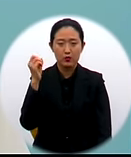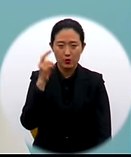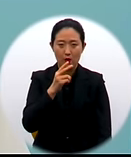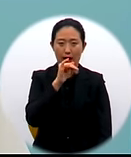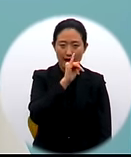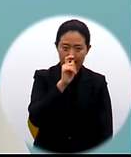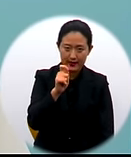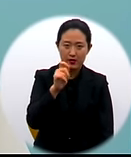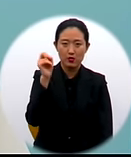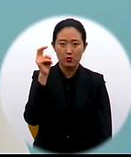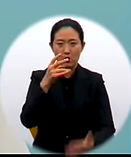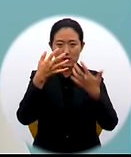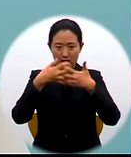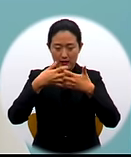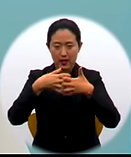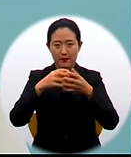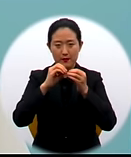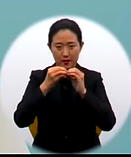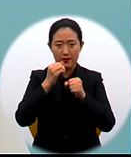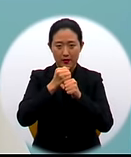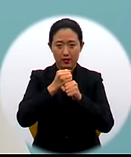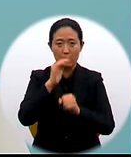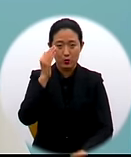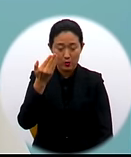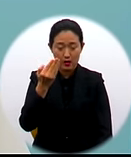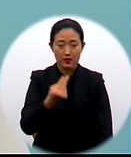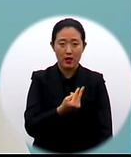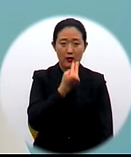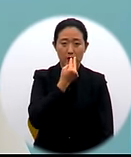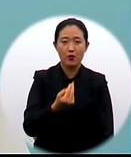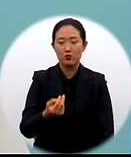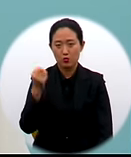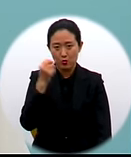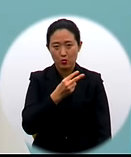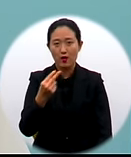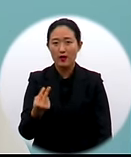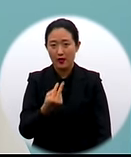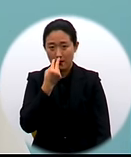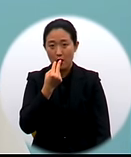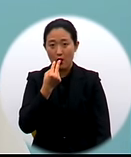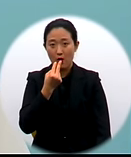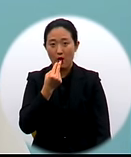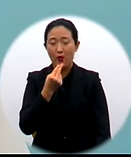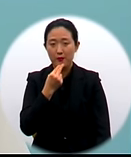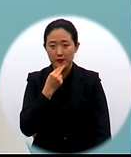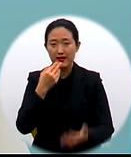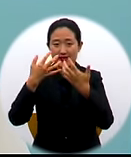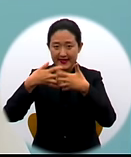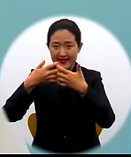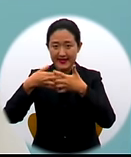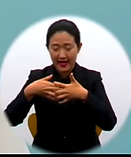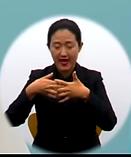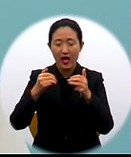결합하고 생명체와 무생명체가 결합하는, 그러니까 뭐 인간 몸에 기계를 심는다든지 칩을 심는다든지 하는 보통